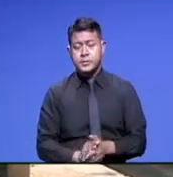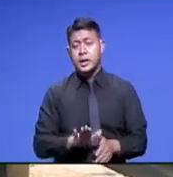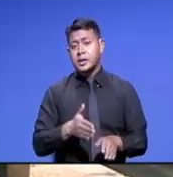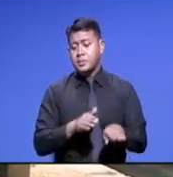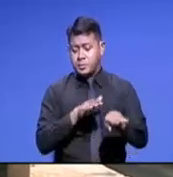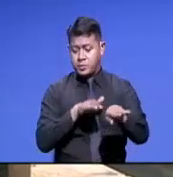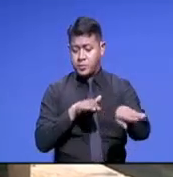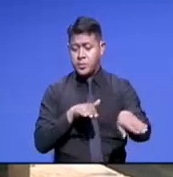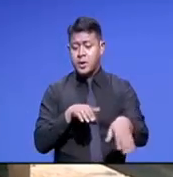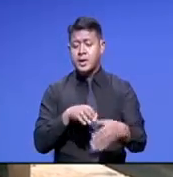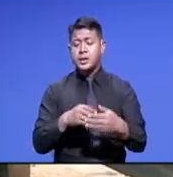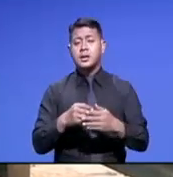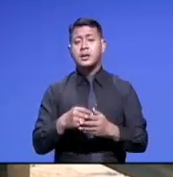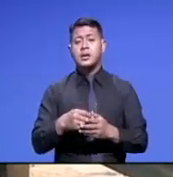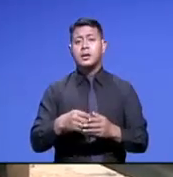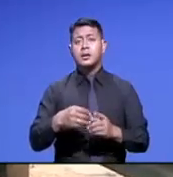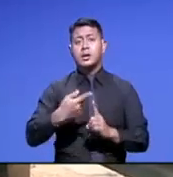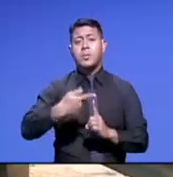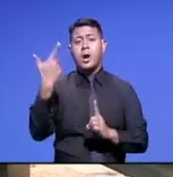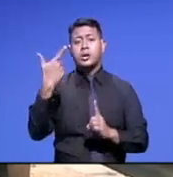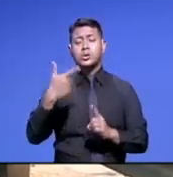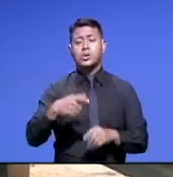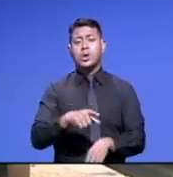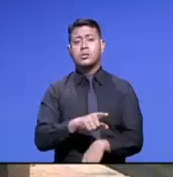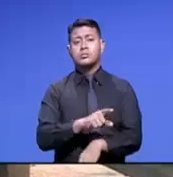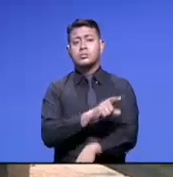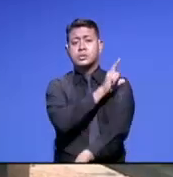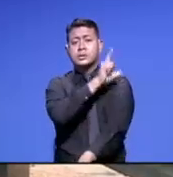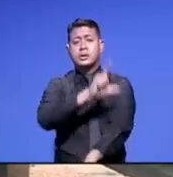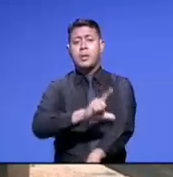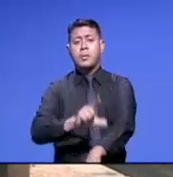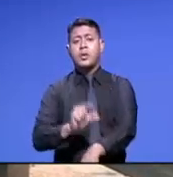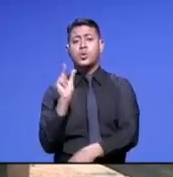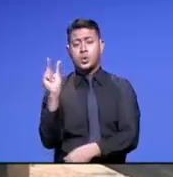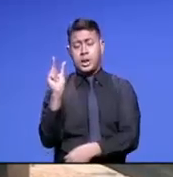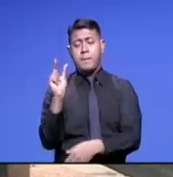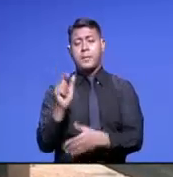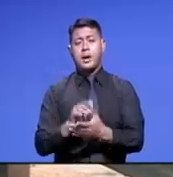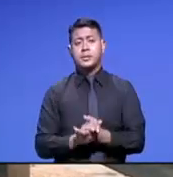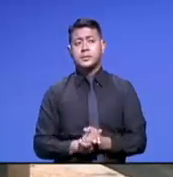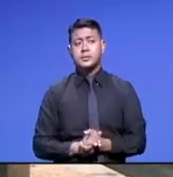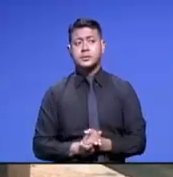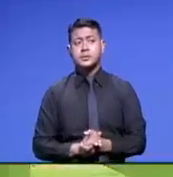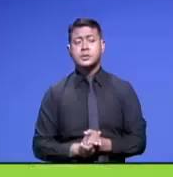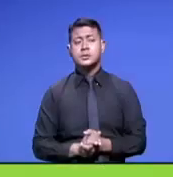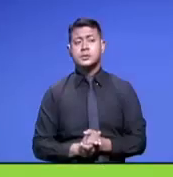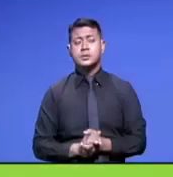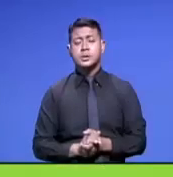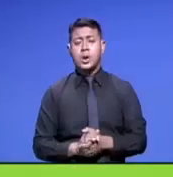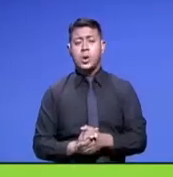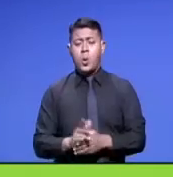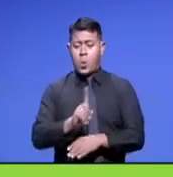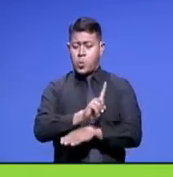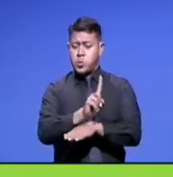hanya terjadi di gerbang tol Cikampek Utama. Ketika memasuki jalur ataupun sistem satu arah ini, memang kecepatan kendaraan